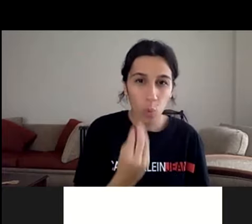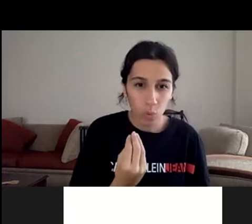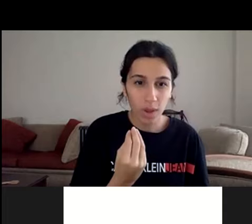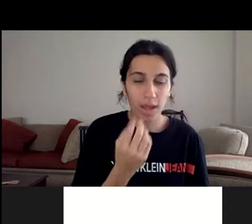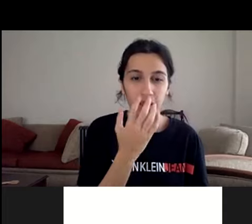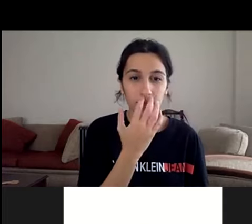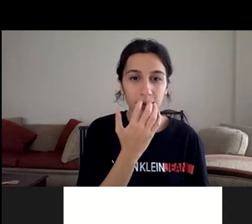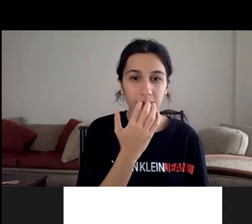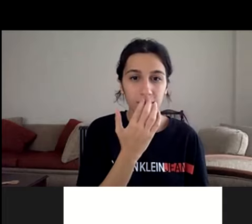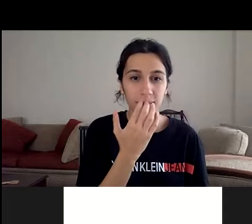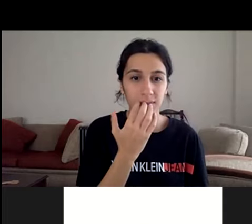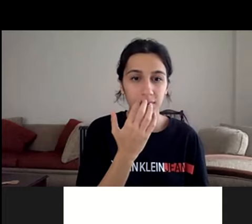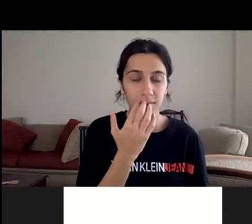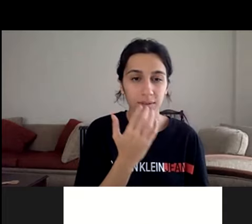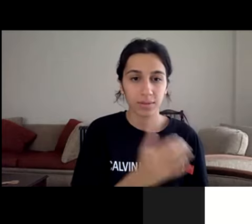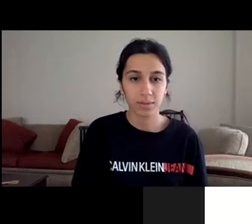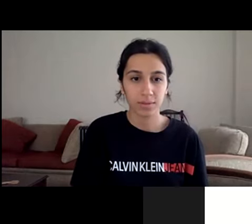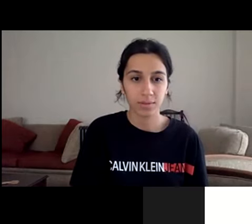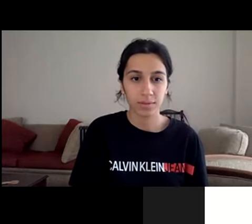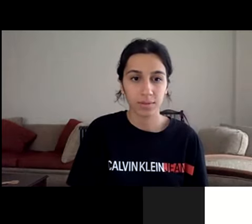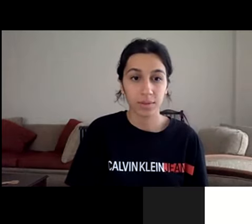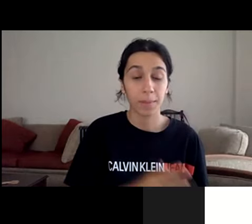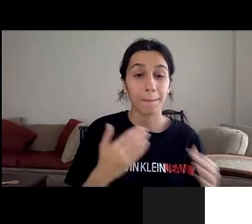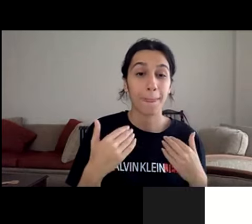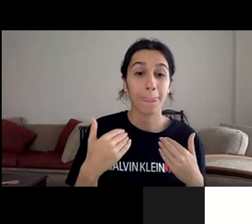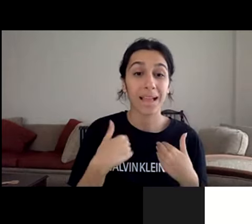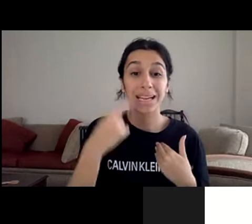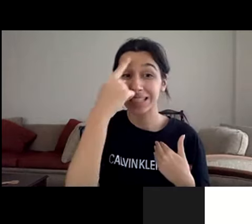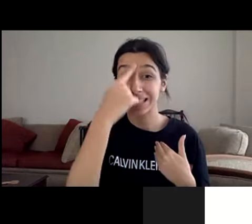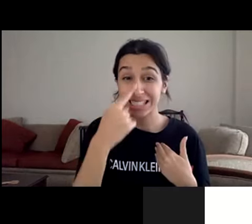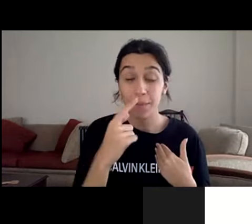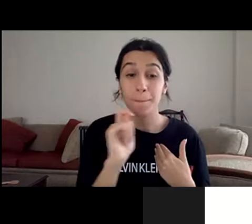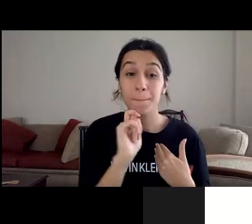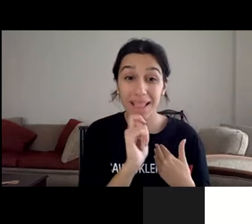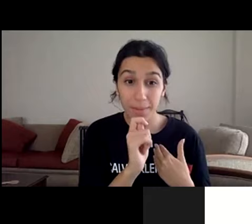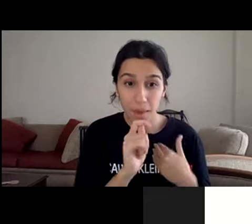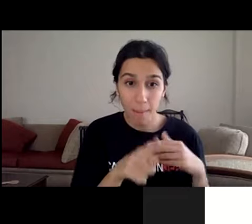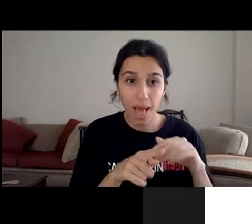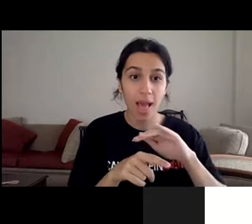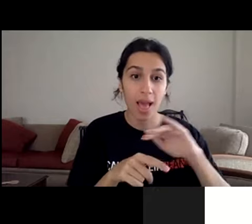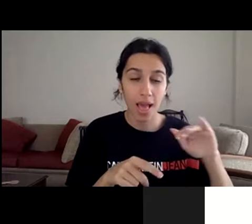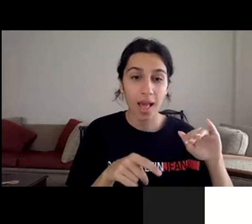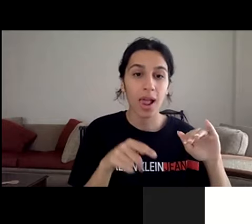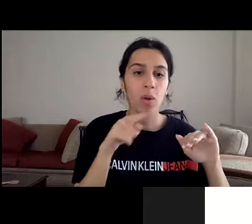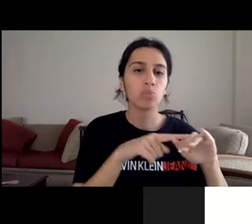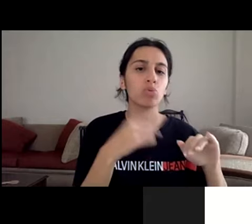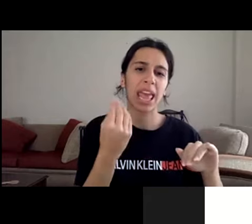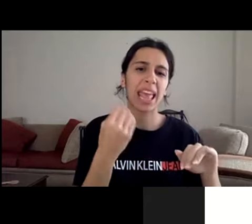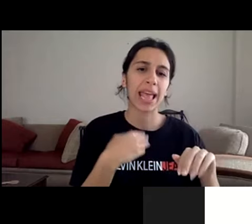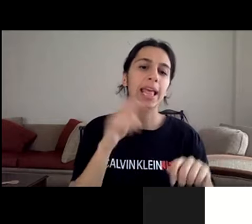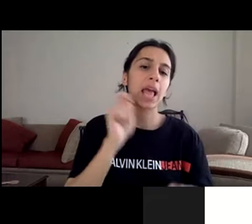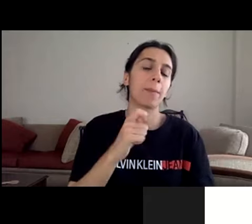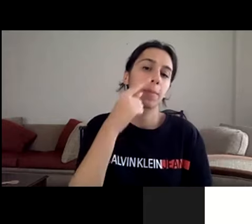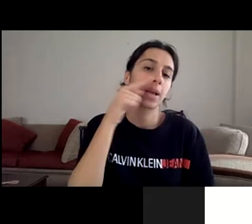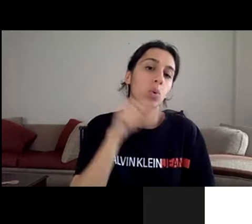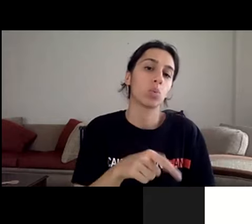aort damar toplardan vesaire. Şimdi ben resim betimlemeyle bunu çok daha iyi yapabileceğime